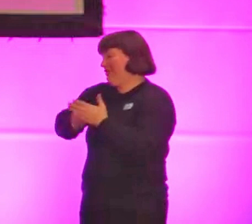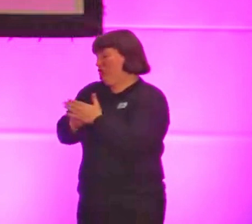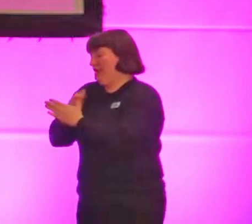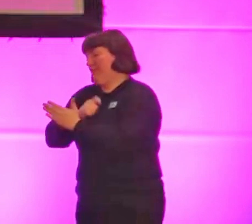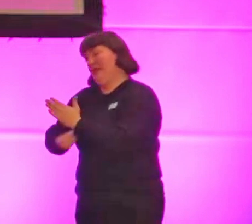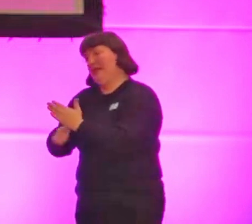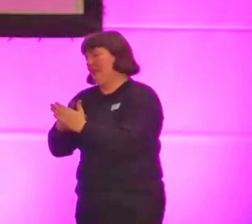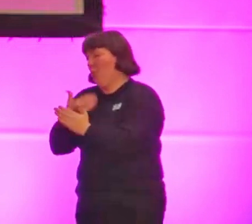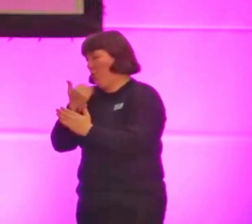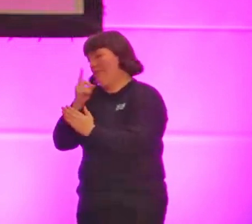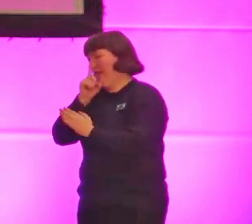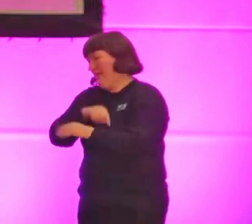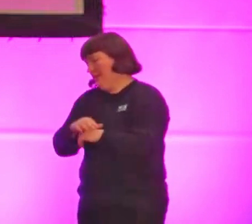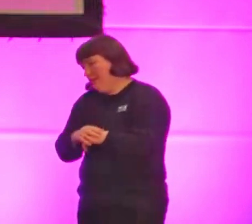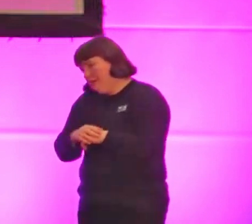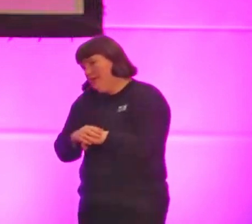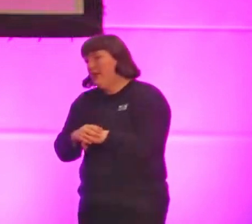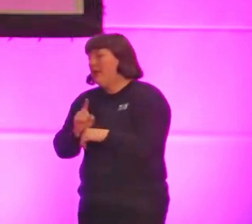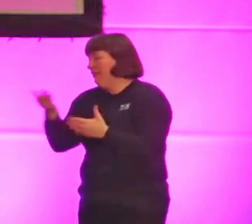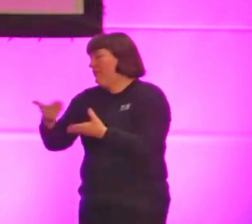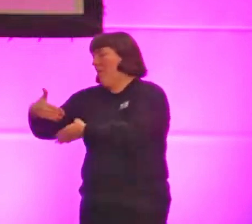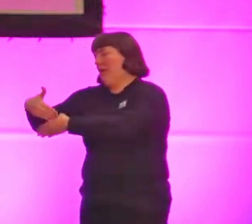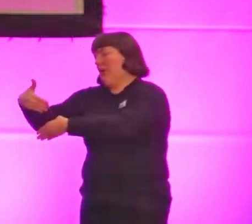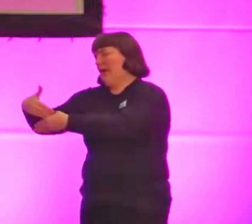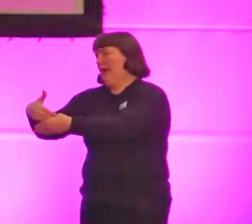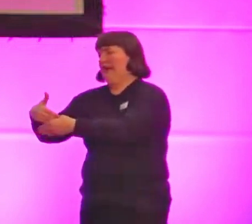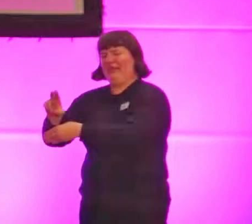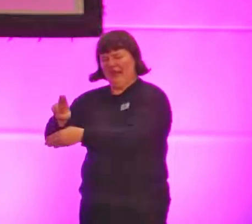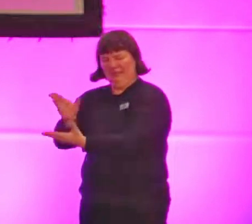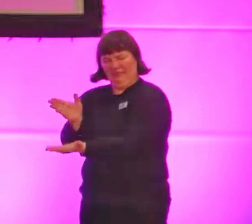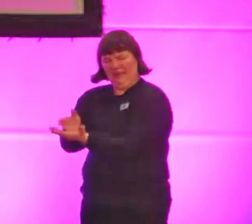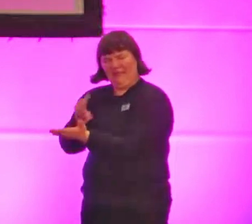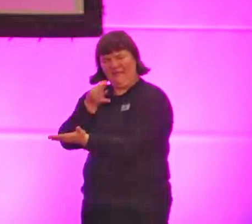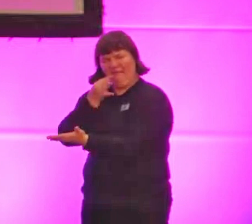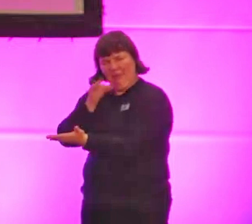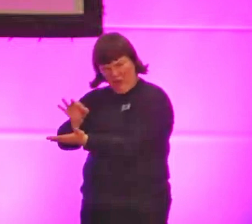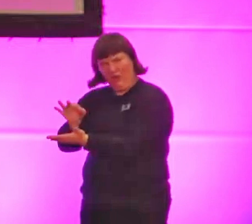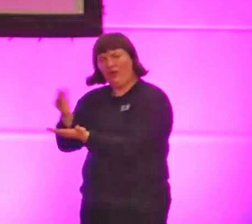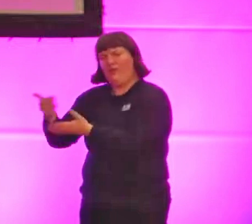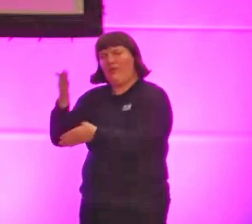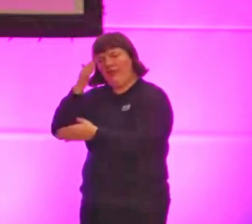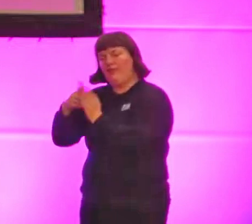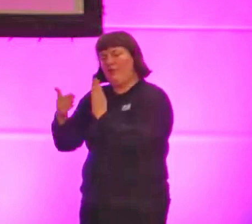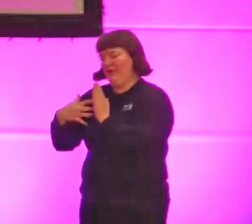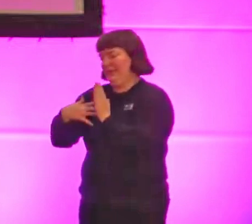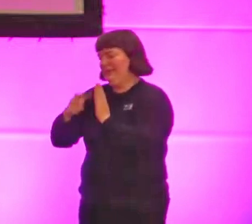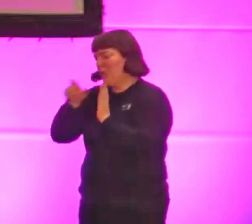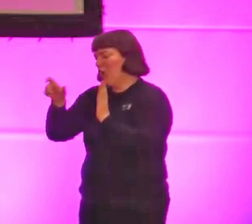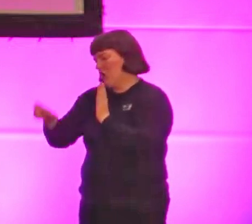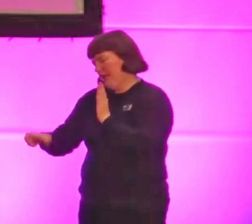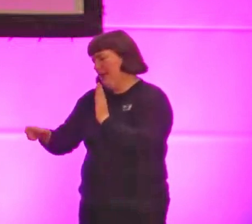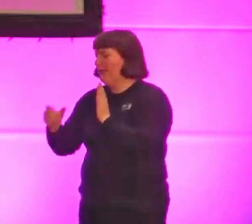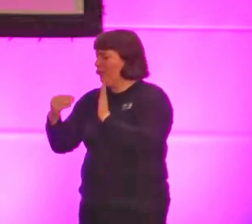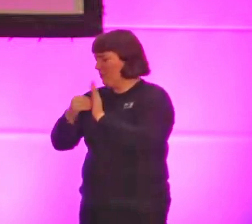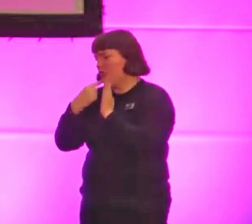hade gjort något fel. Och så kom det ett besked i mitten på februari från riksåklagaren som säger att jag